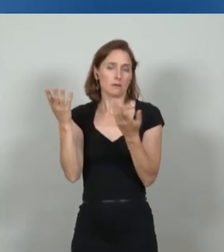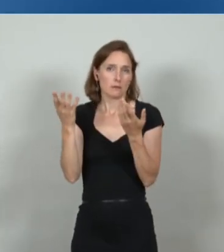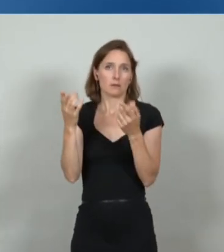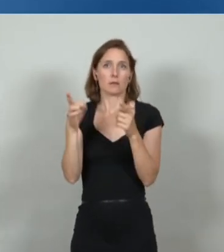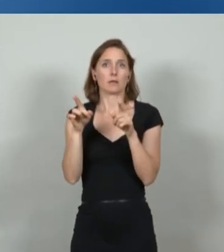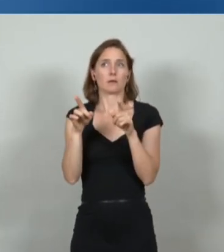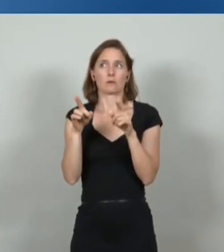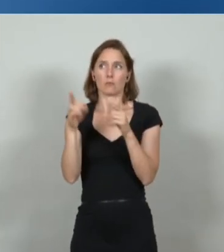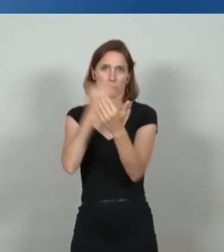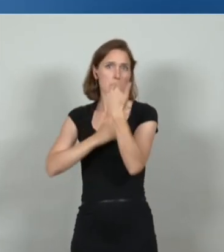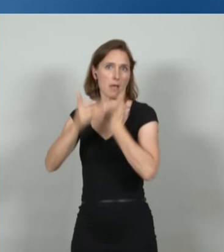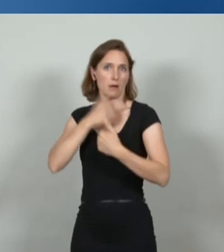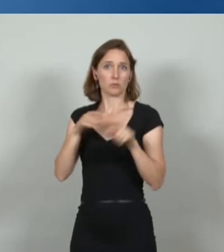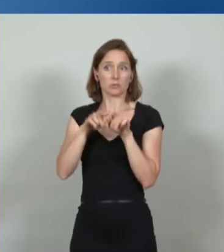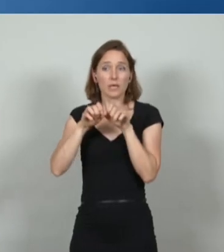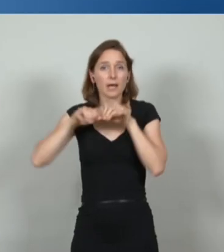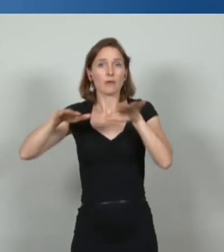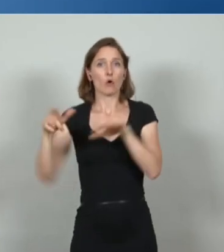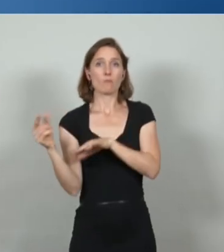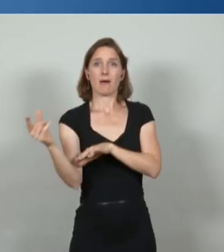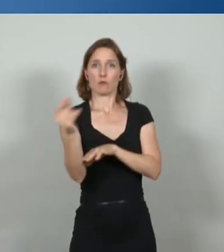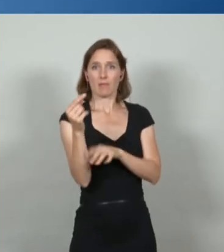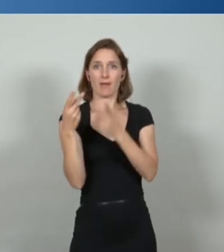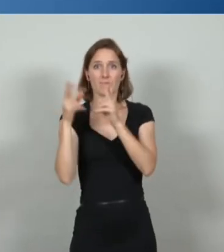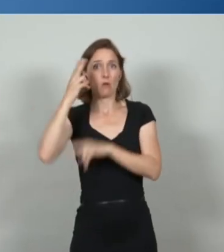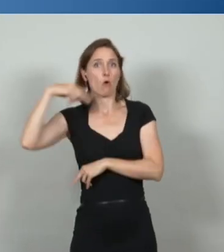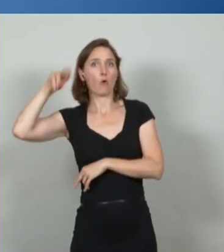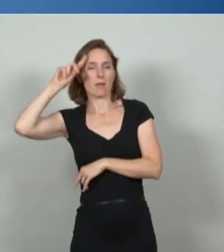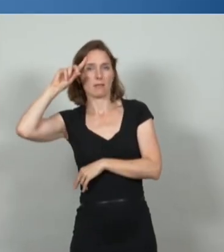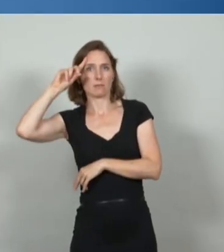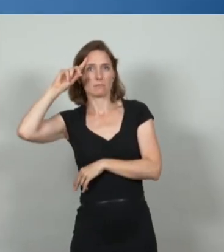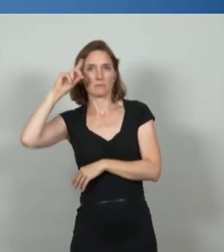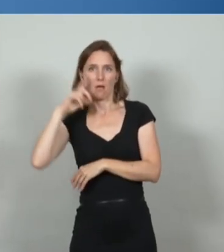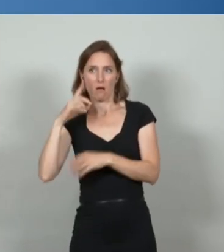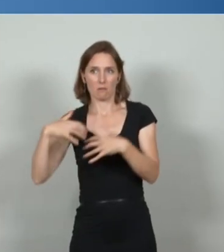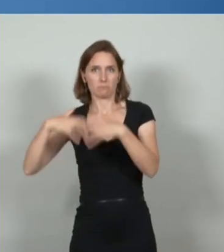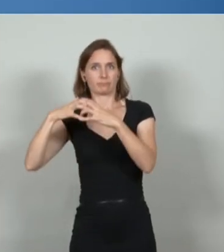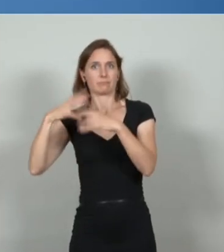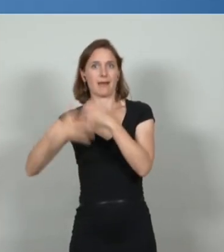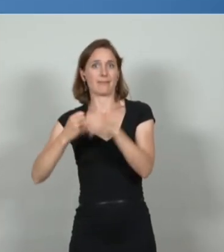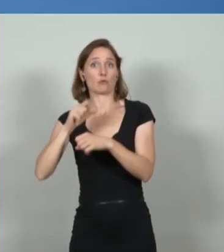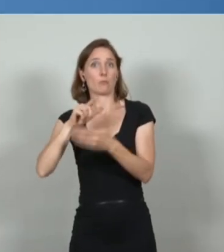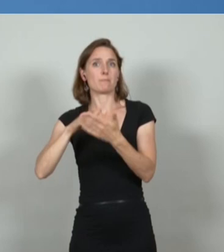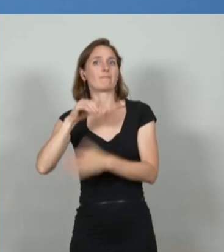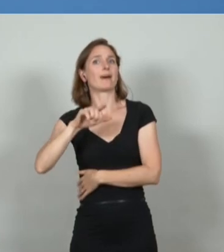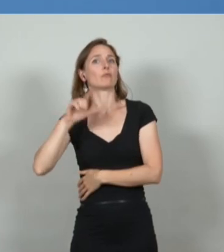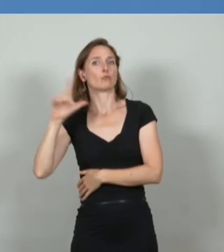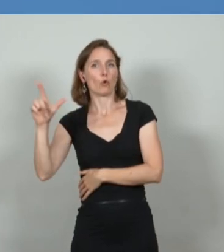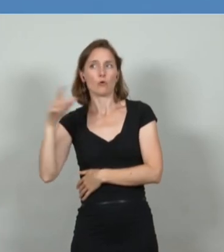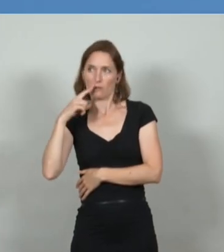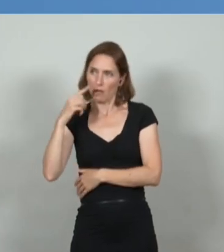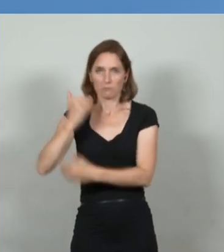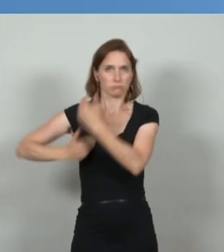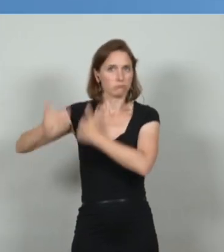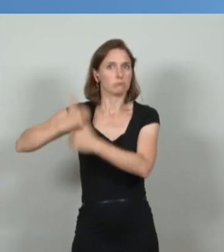2022 nous avons aussi pu travailler sur la rénovation de